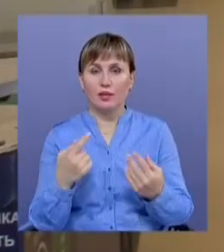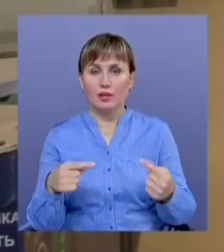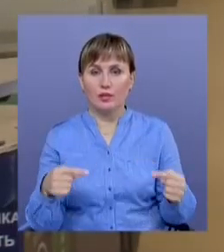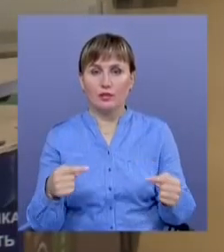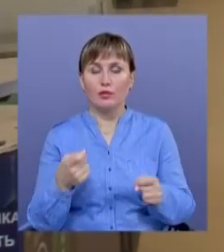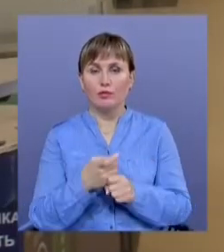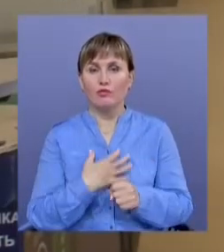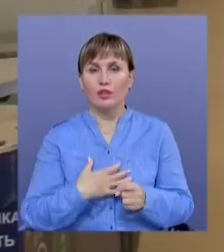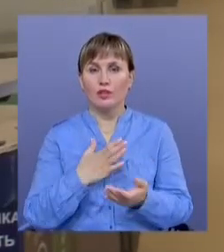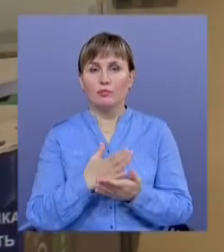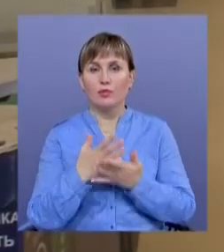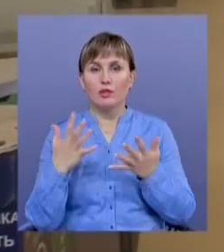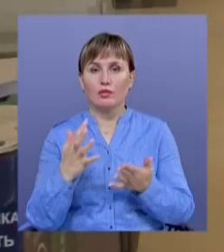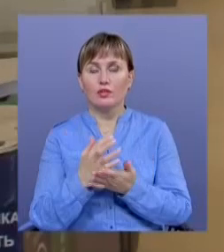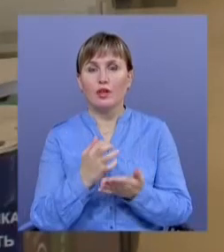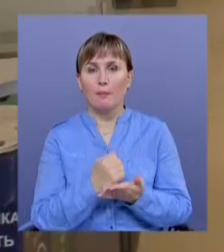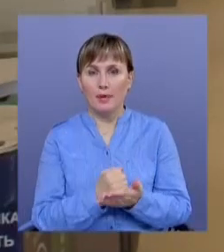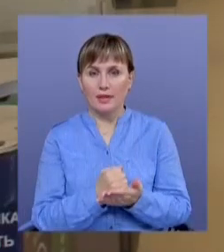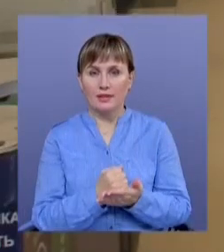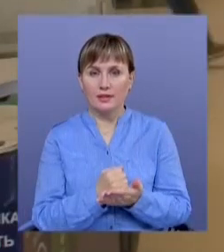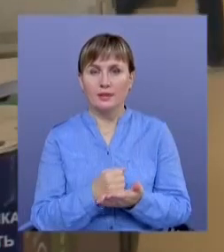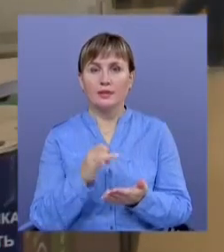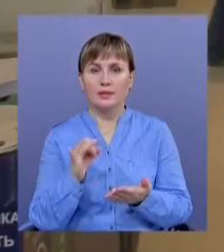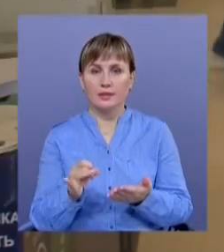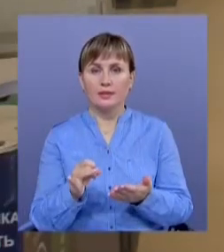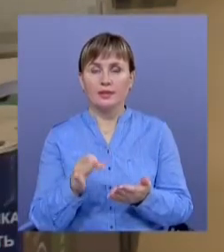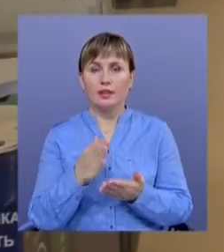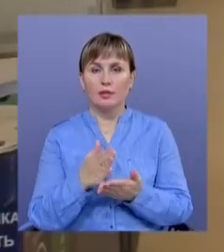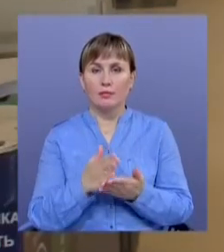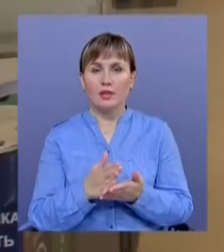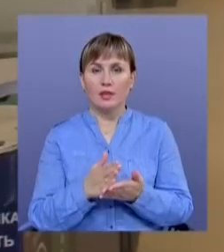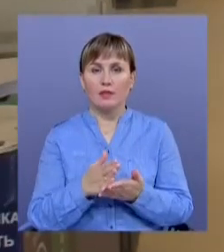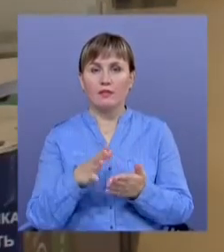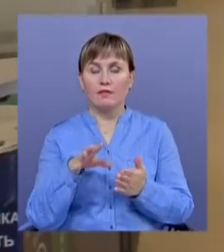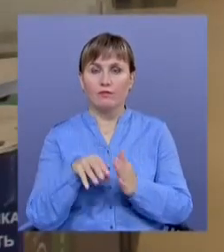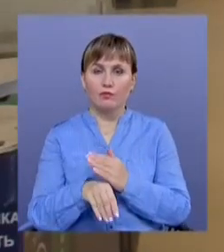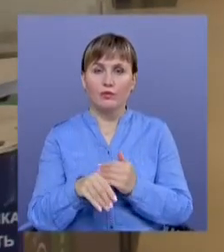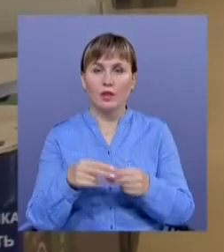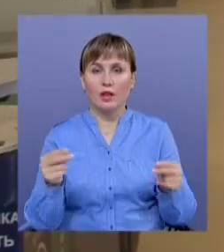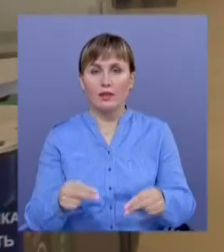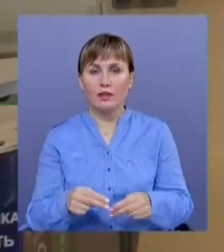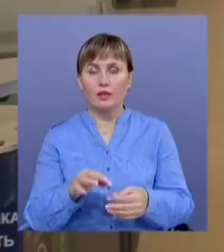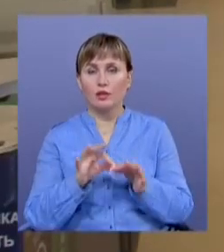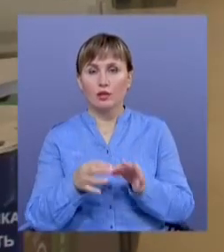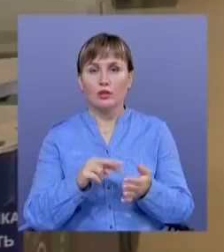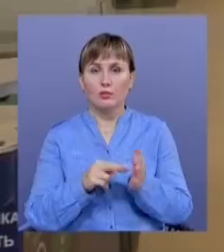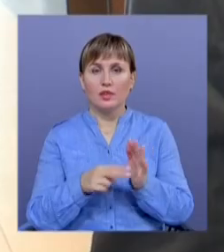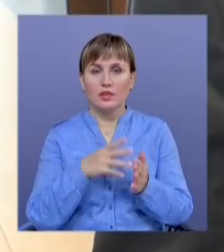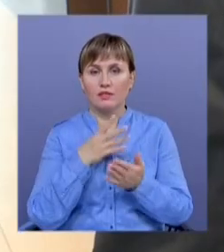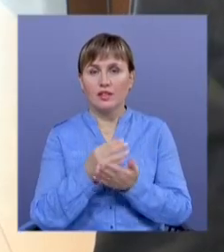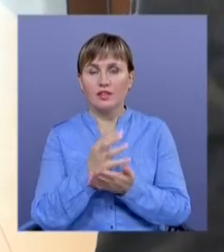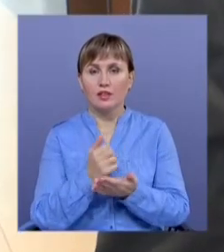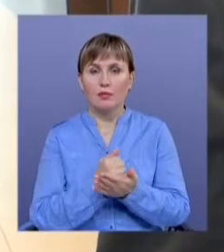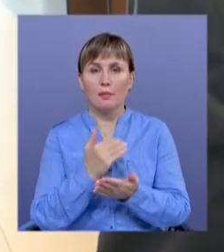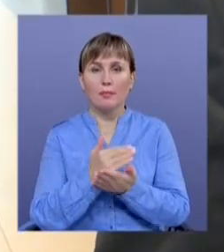продукцию, очень важно иметь большой запас сырьевых компонентов, а имея лишь на руках лишь годичный контракт, очень сложно планировать свои запасы.